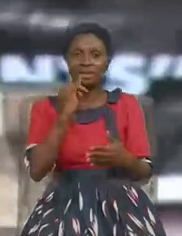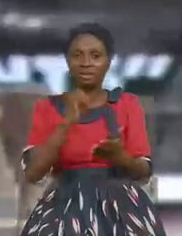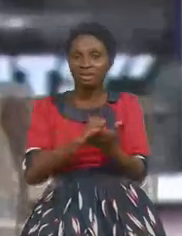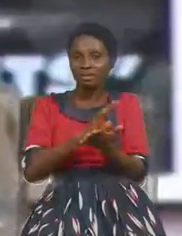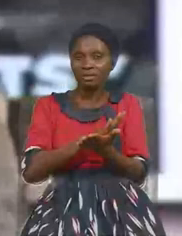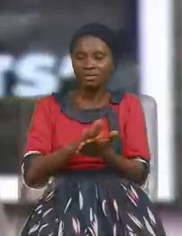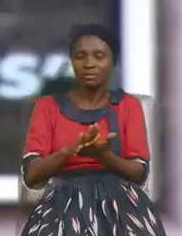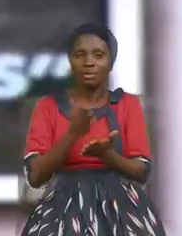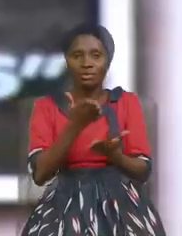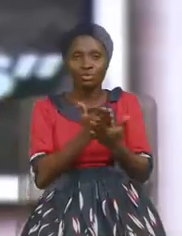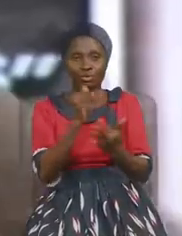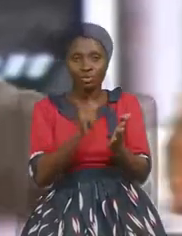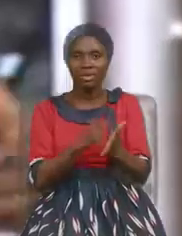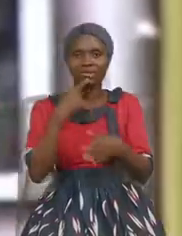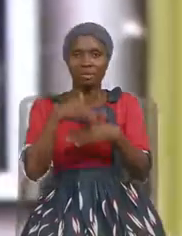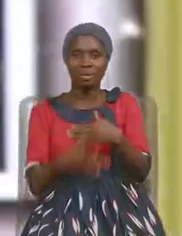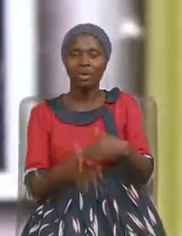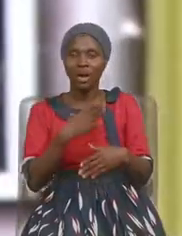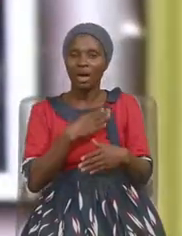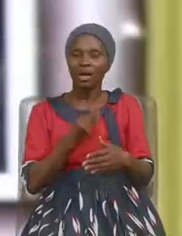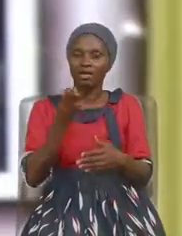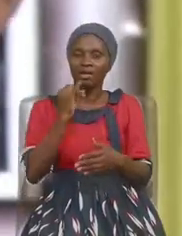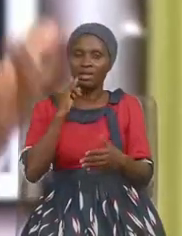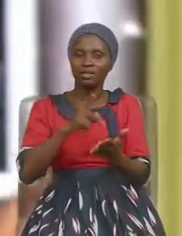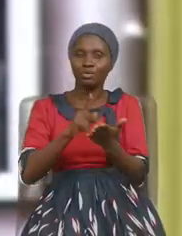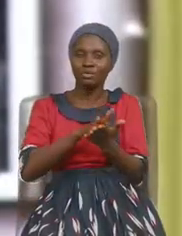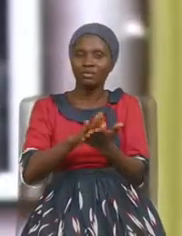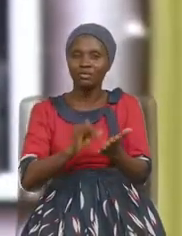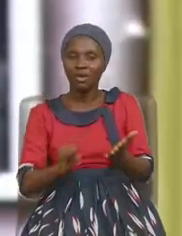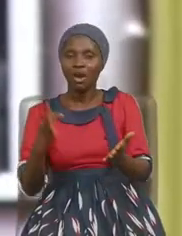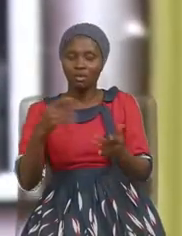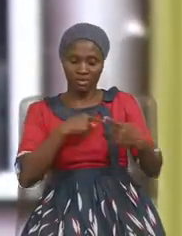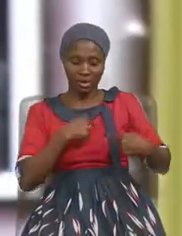sang. Il y a la purification des cœurs par ce sang.